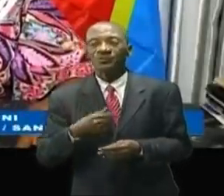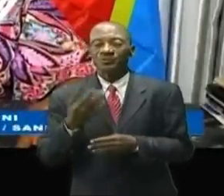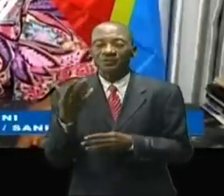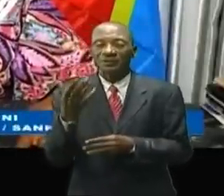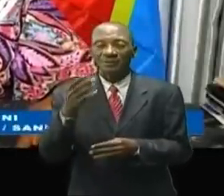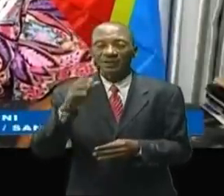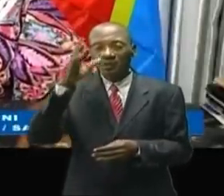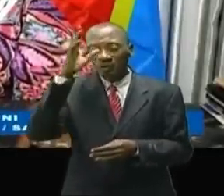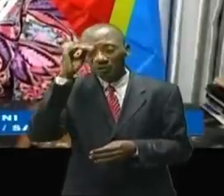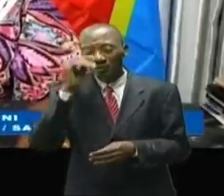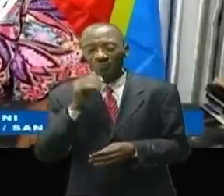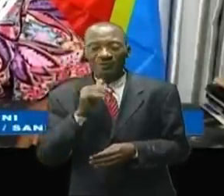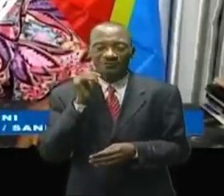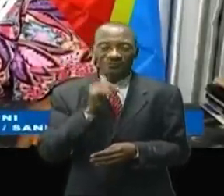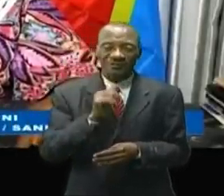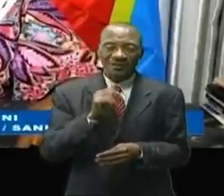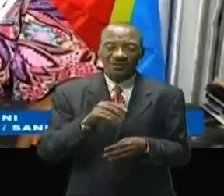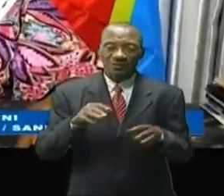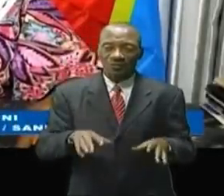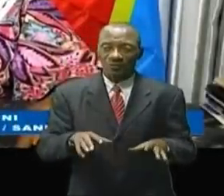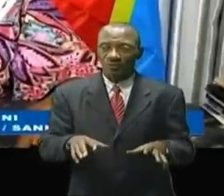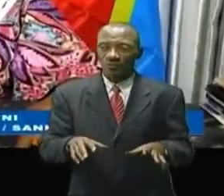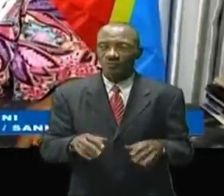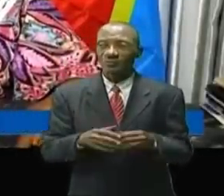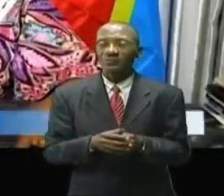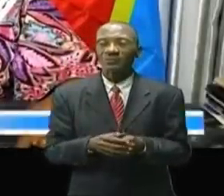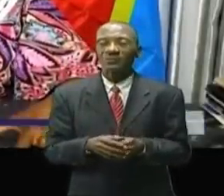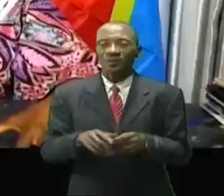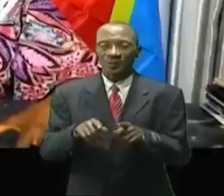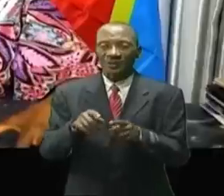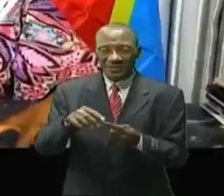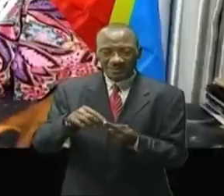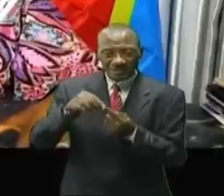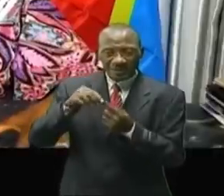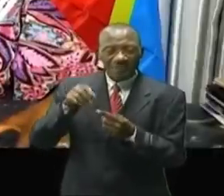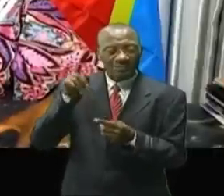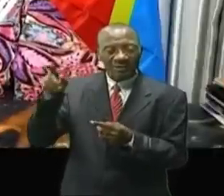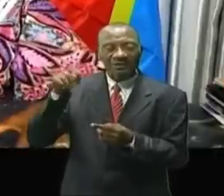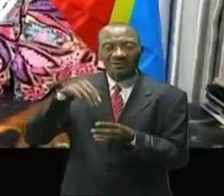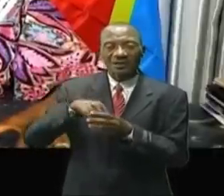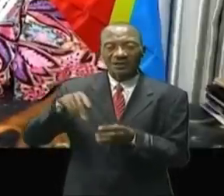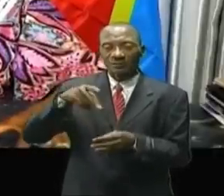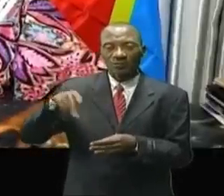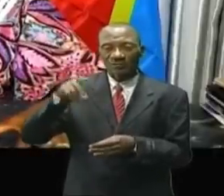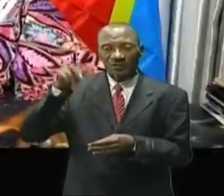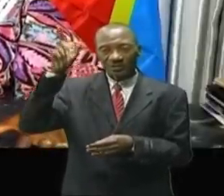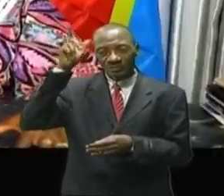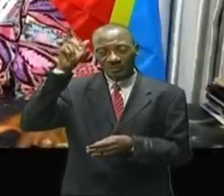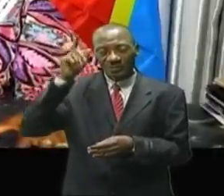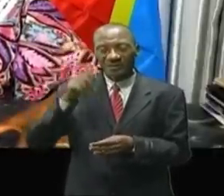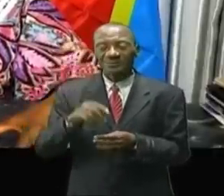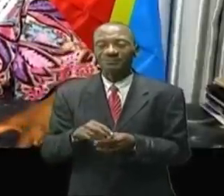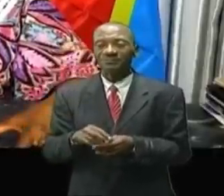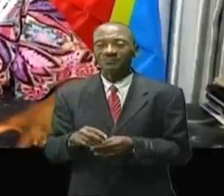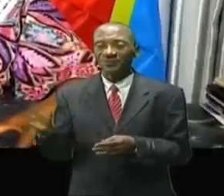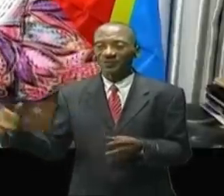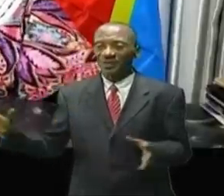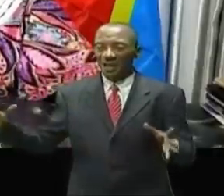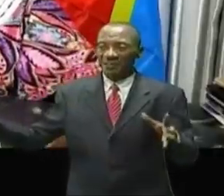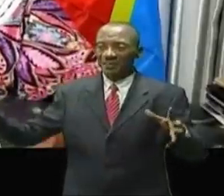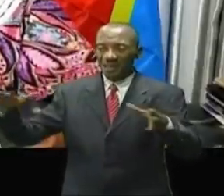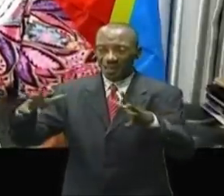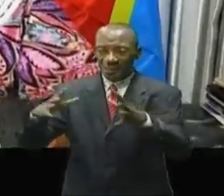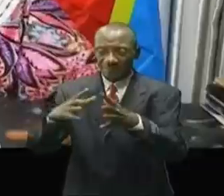en général et Lumumbaville en particulier à porter la pierre à l'édifice